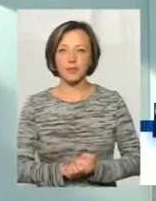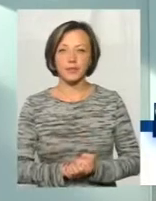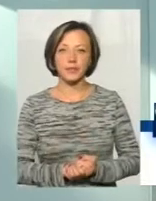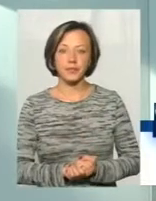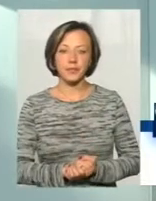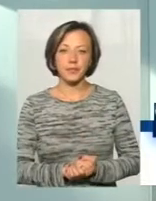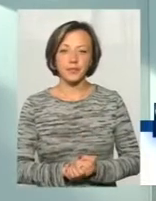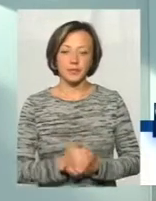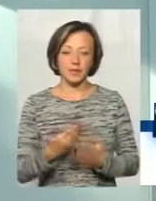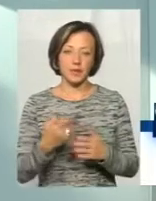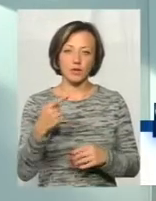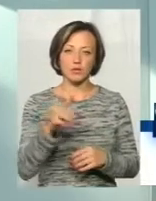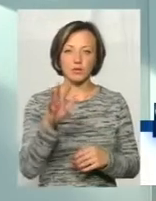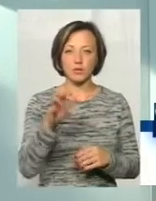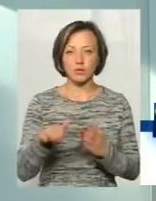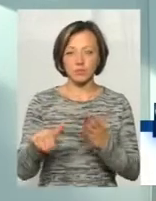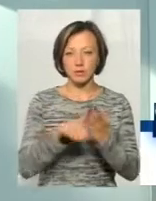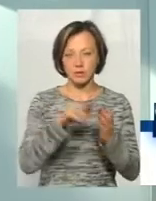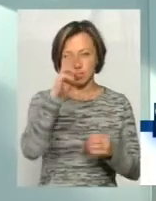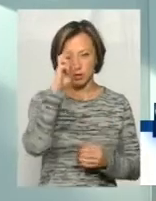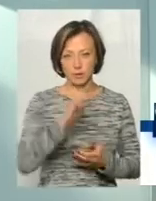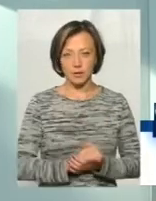1560 гривень, це буде субсидія покривати їх